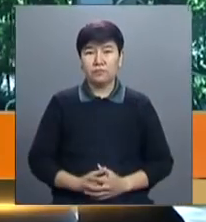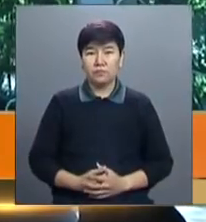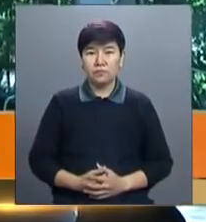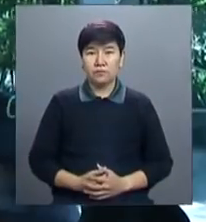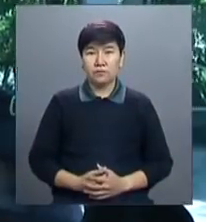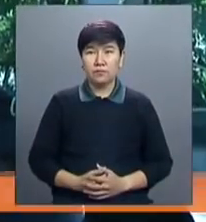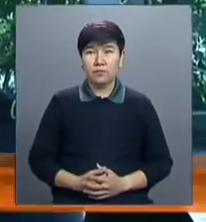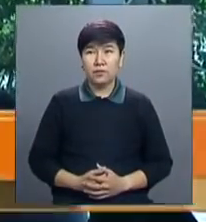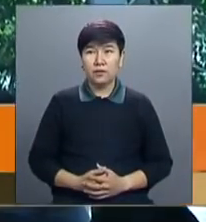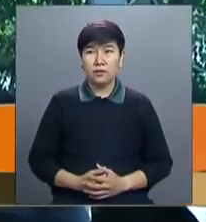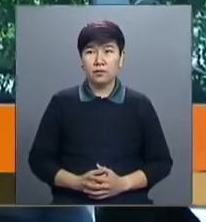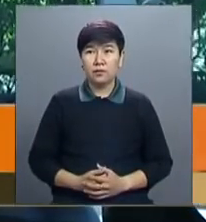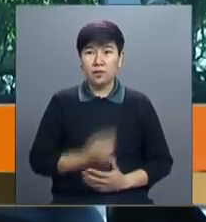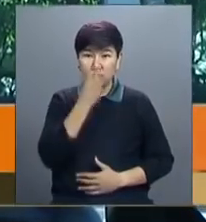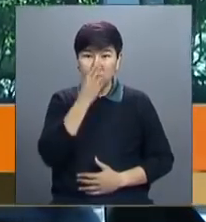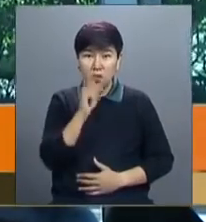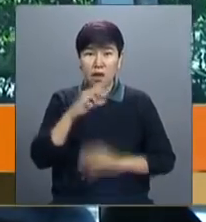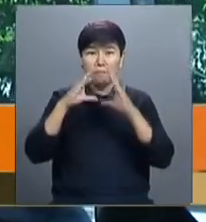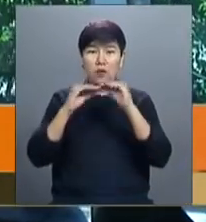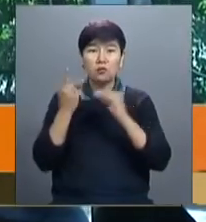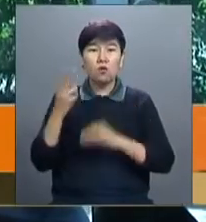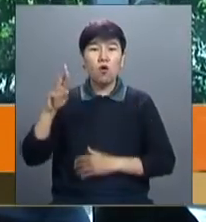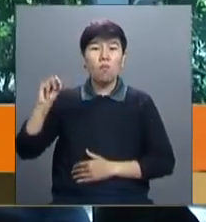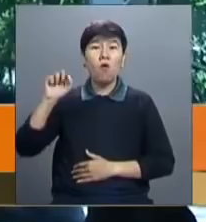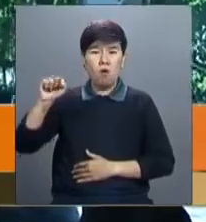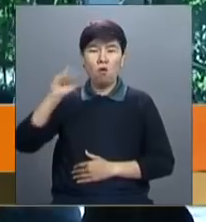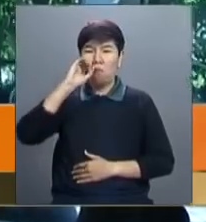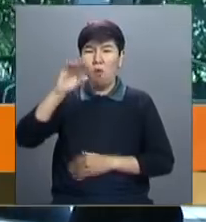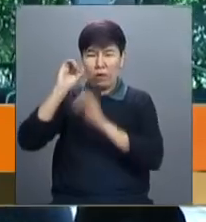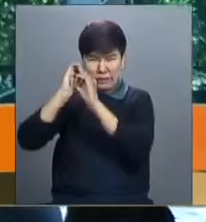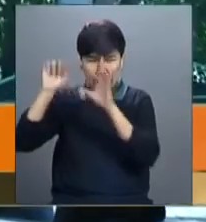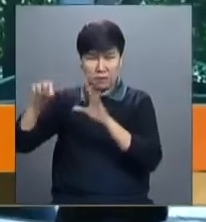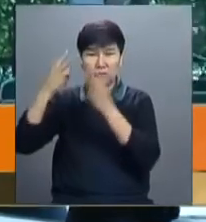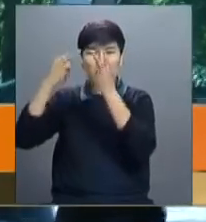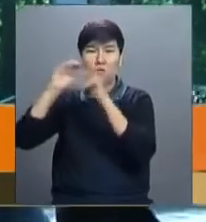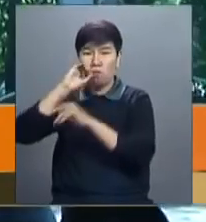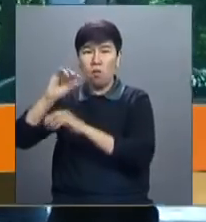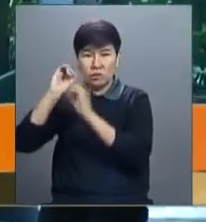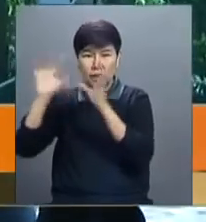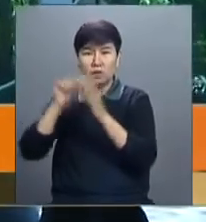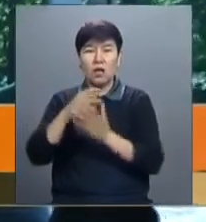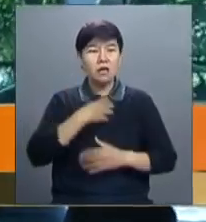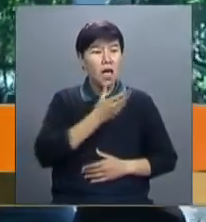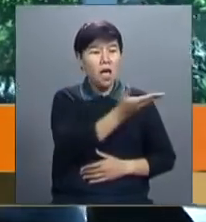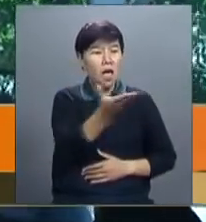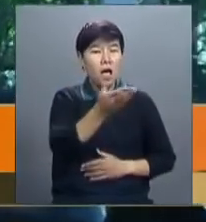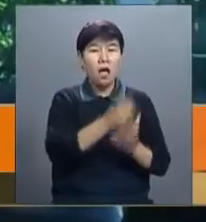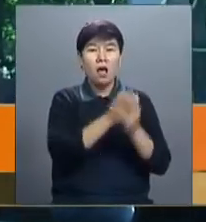มนตรีก็ได้กำชับในที่ประชุมครม.เมื่อวานนี้ด้วยนะครับว่าอยากให้ท่านรัฐมนตรีทุกท่านนะครับ